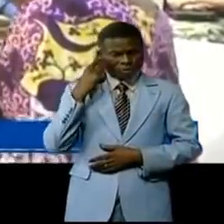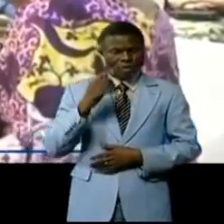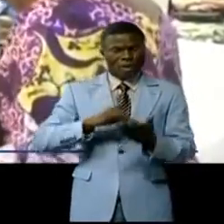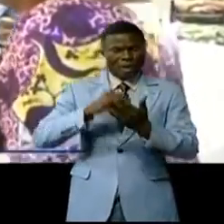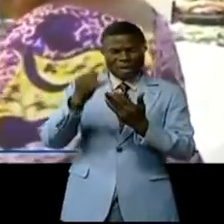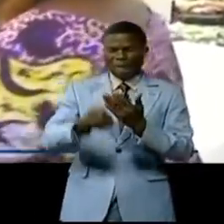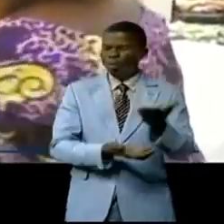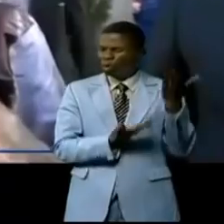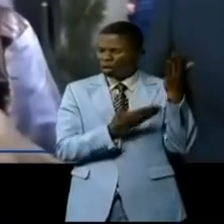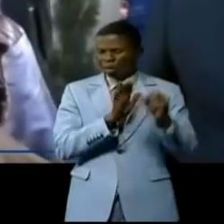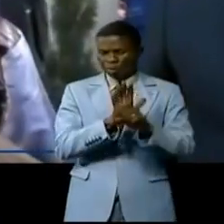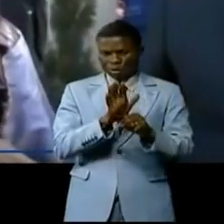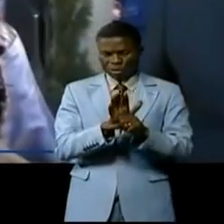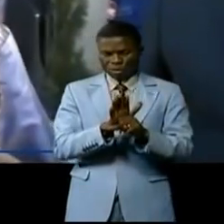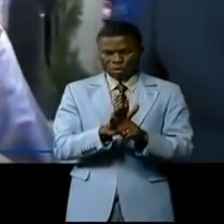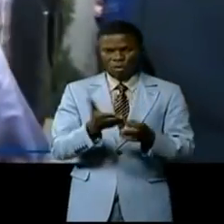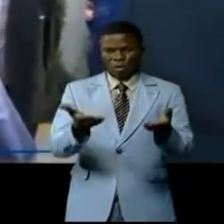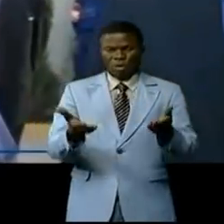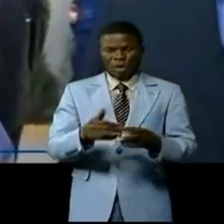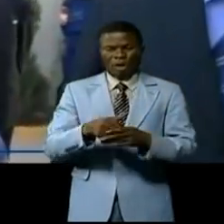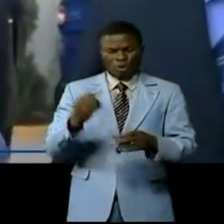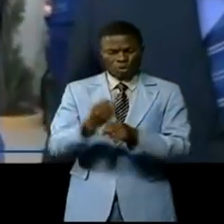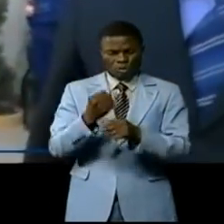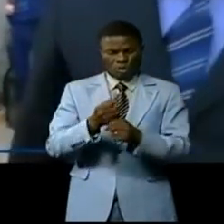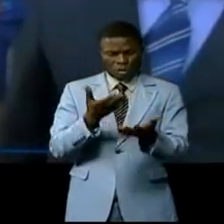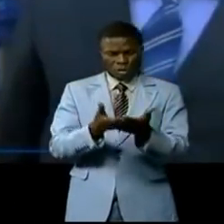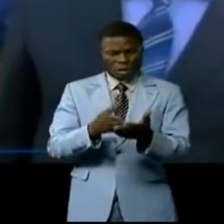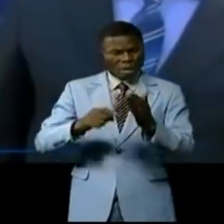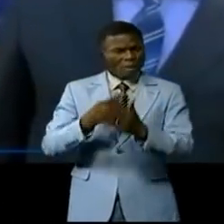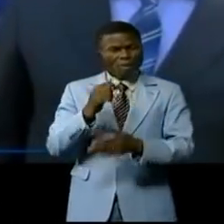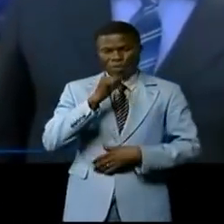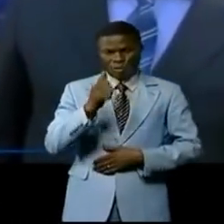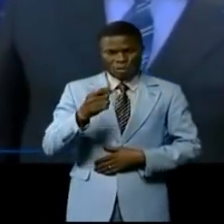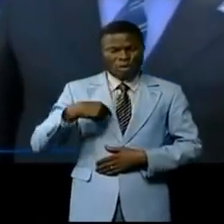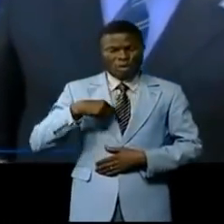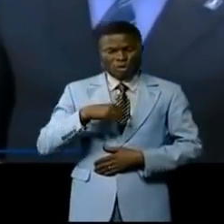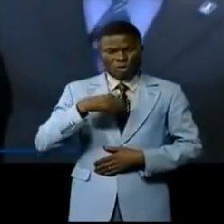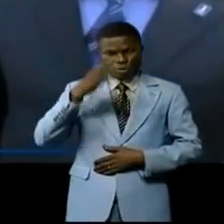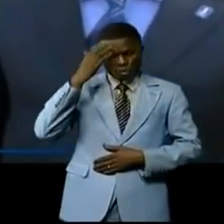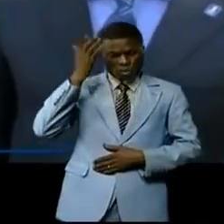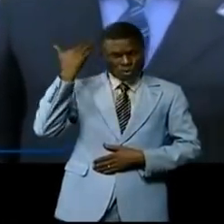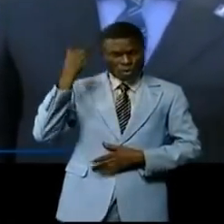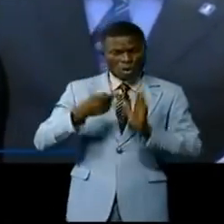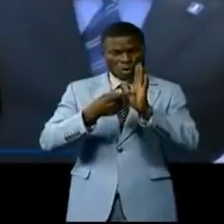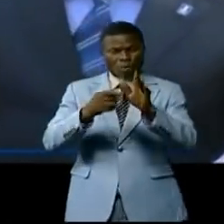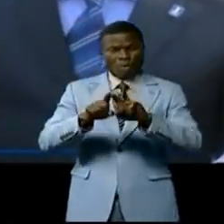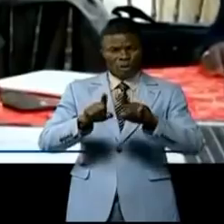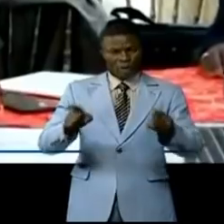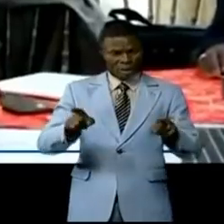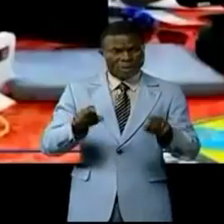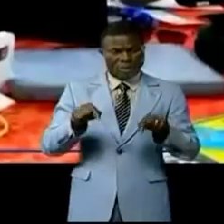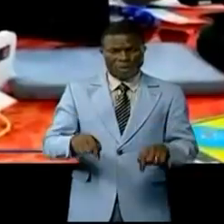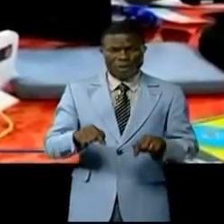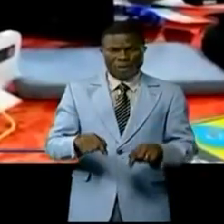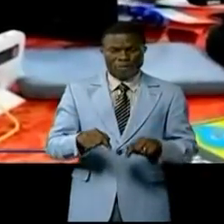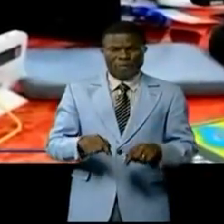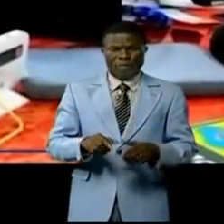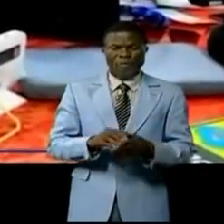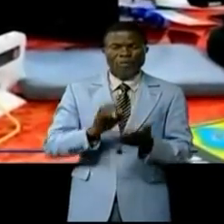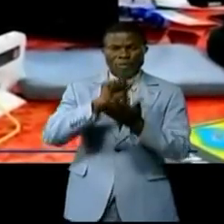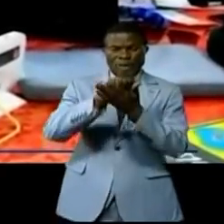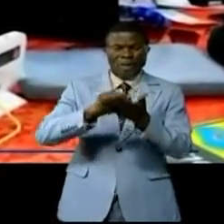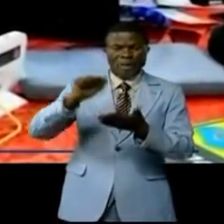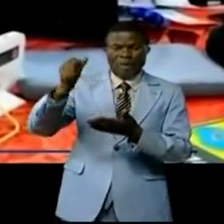met, donc Padrir est là et nous allons travailler. Ce n'est pas la première fois que nous avons connu, il faudra montrer la différence cette fois-ci. Rappelons qu'un séminaire